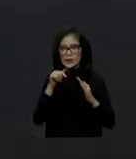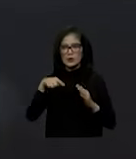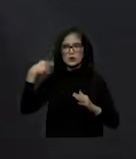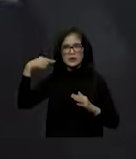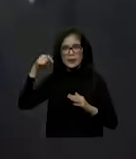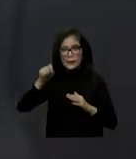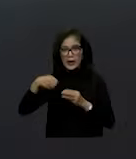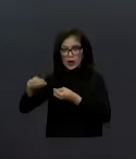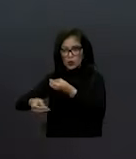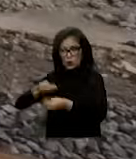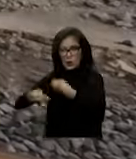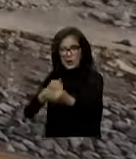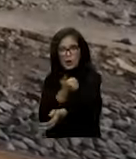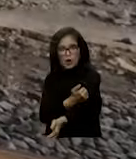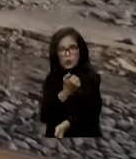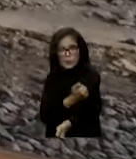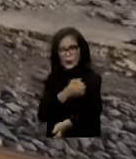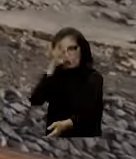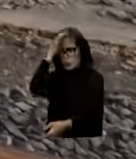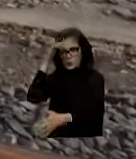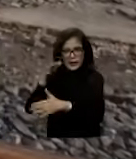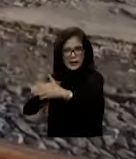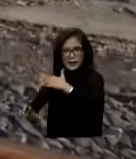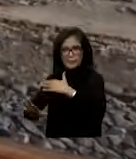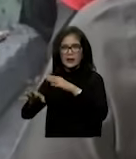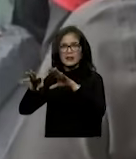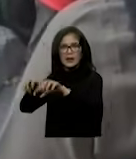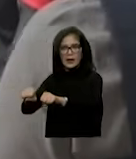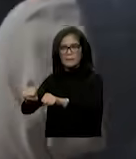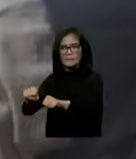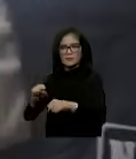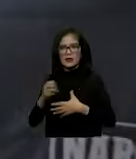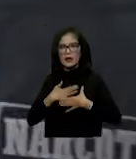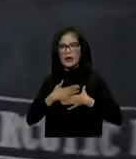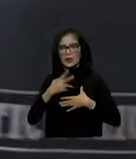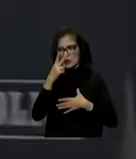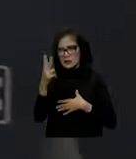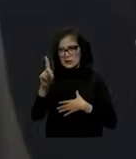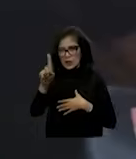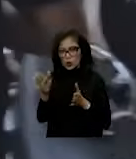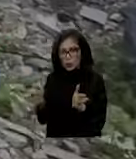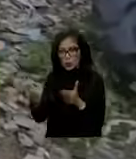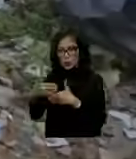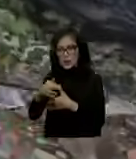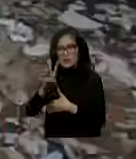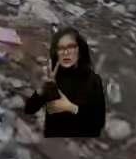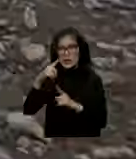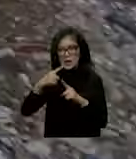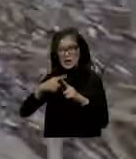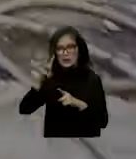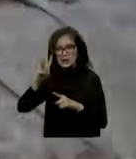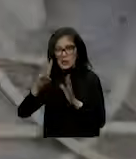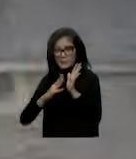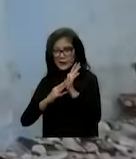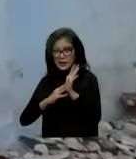dan pesta narkoba. Yang mengejutkan, polisi juga menemukan sebuah ruangan ukuran 3x3 meter yang dijadikan